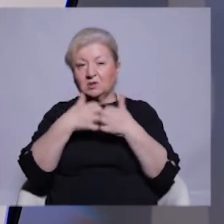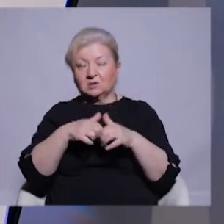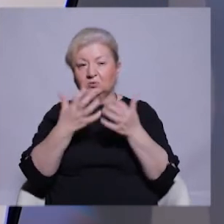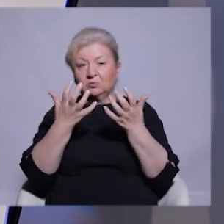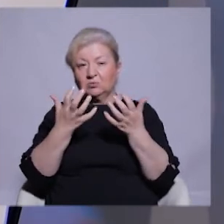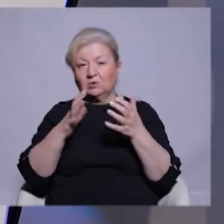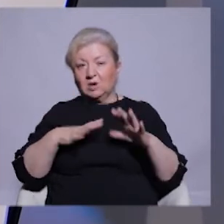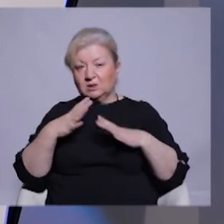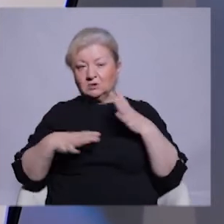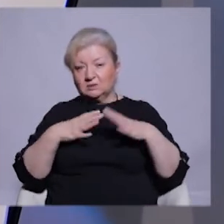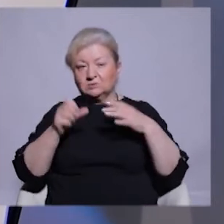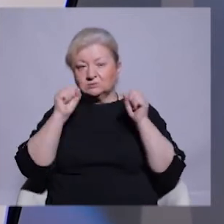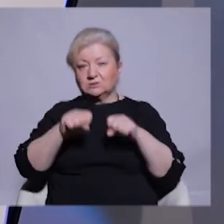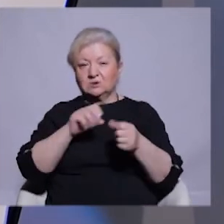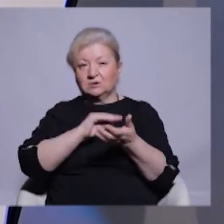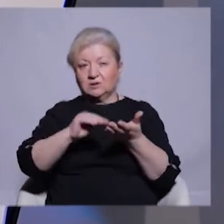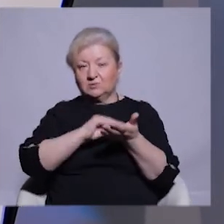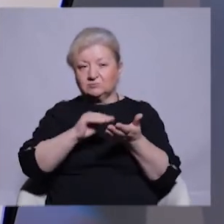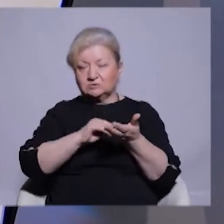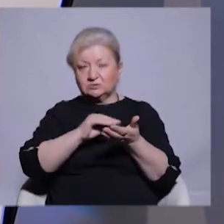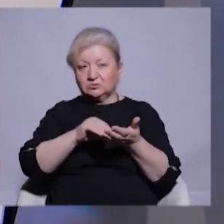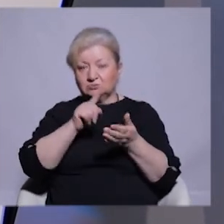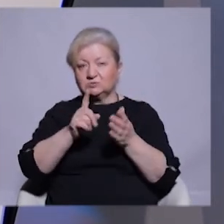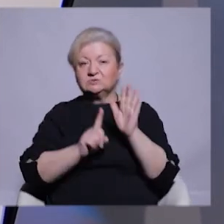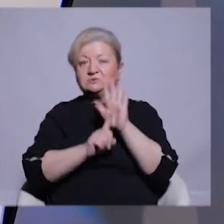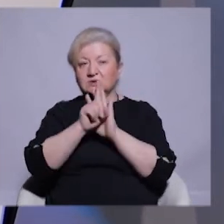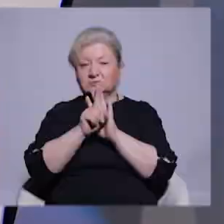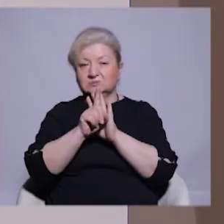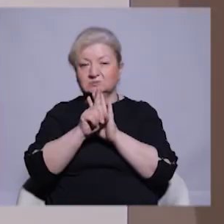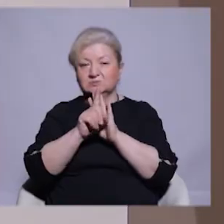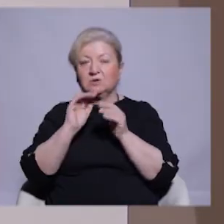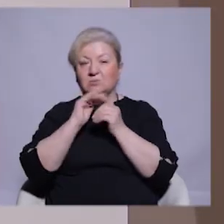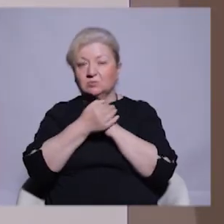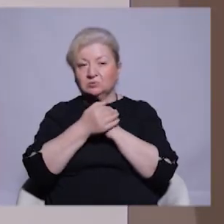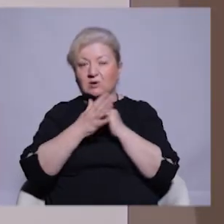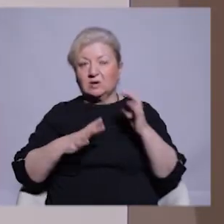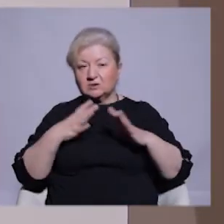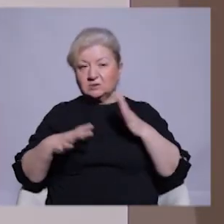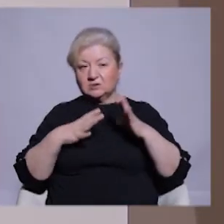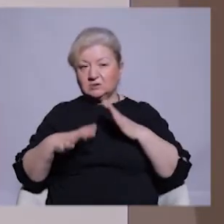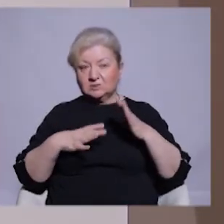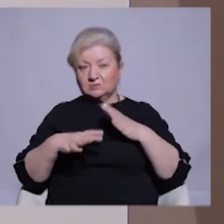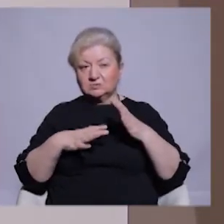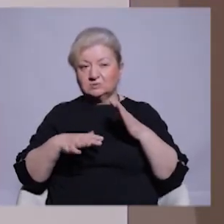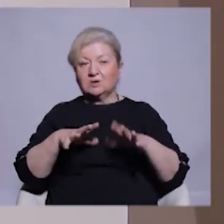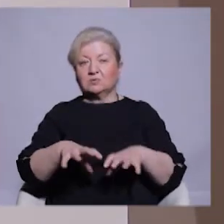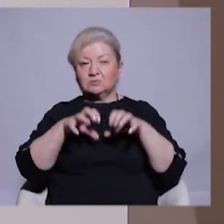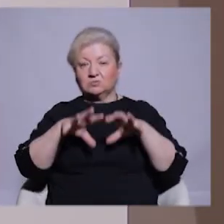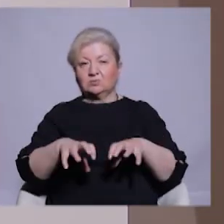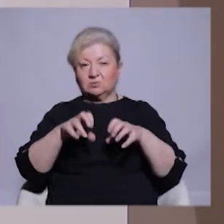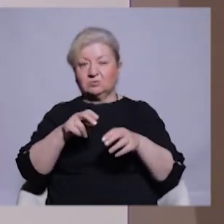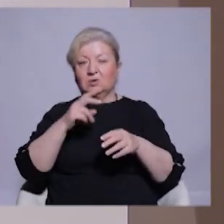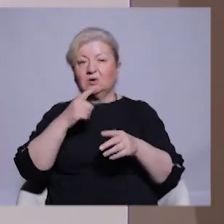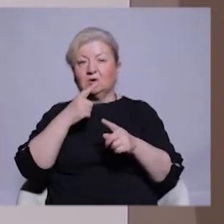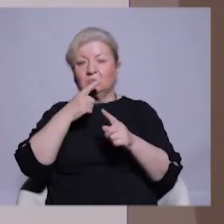ანუ მისი ცვლილება ნულის ტოლია და შეგვიძლია დავწეროთ, რომ საწყისი პოტენციური პოტენციური ენერგია, გრავიტაციული